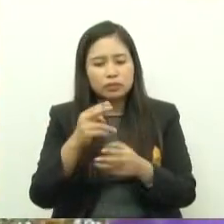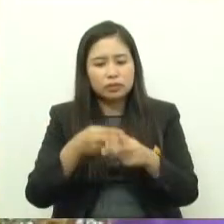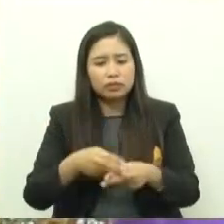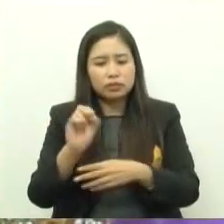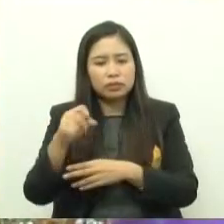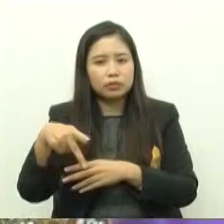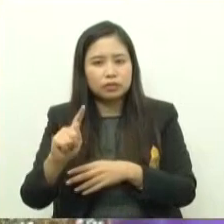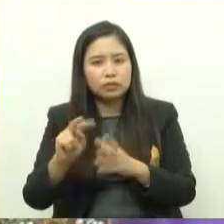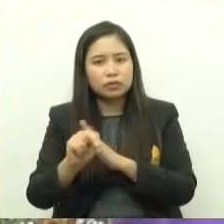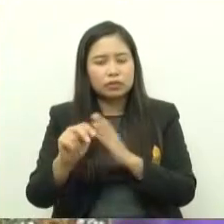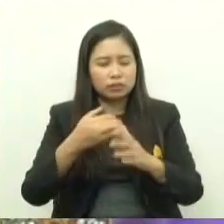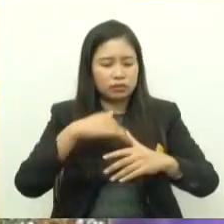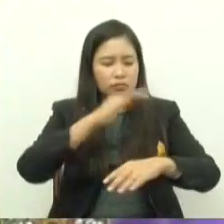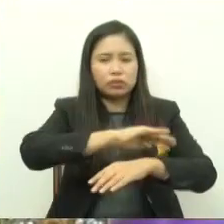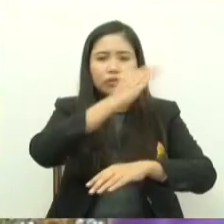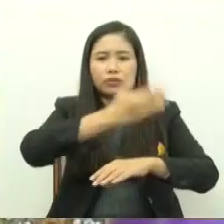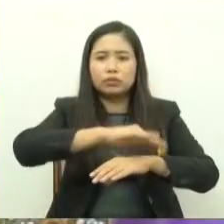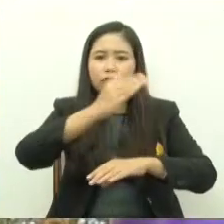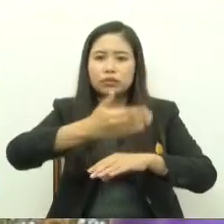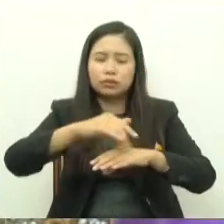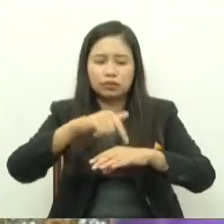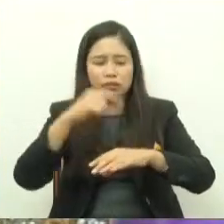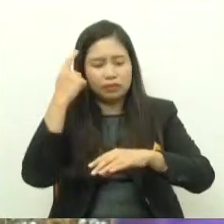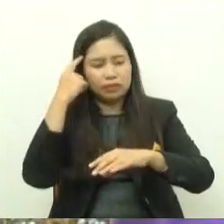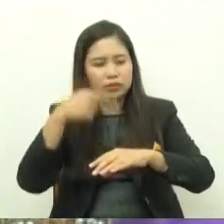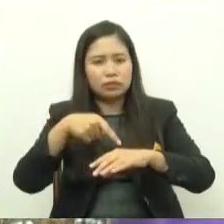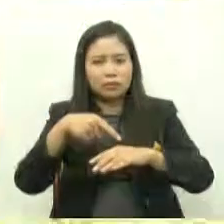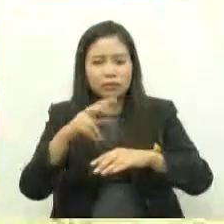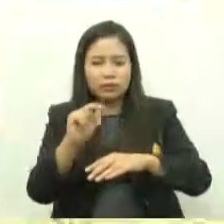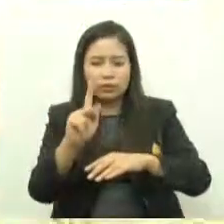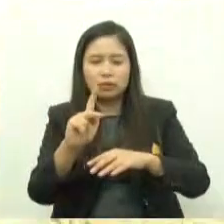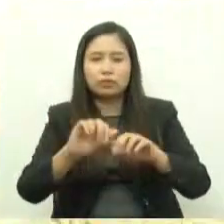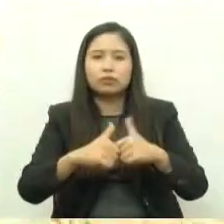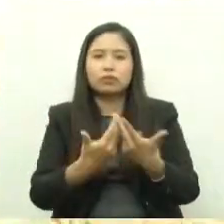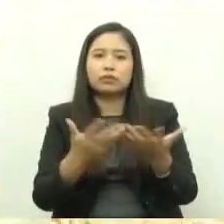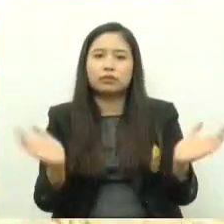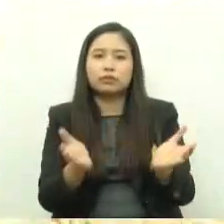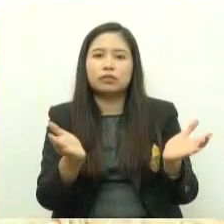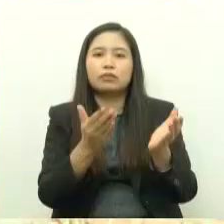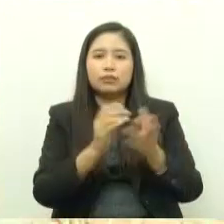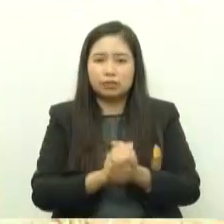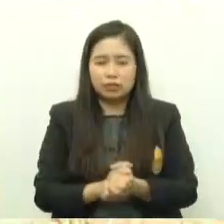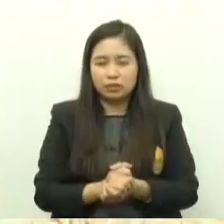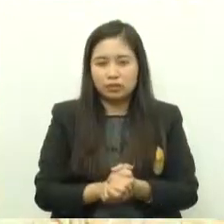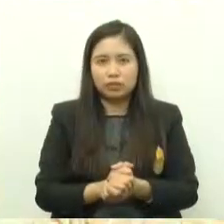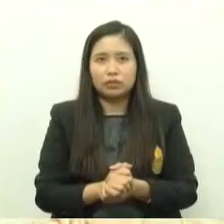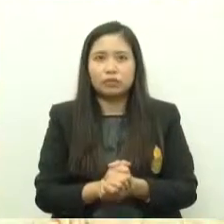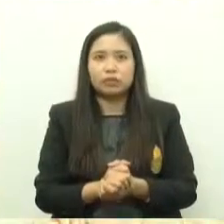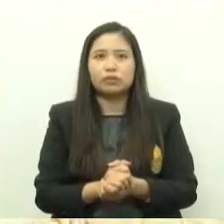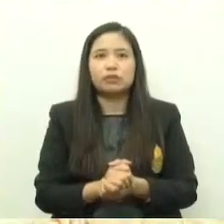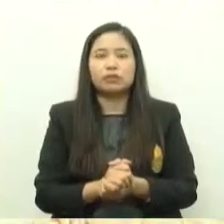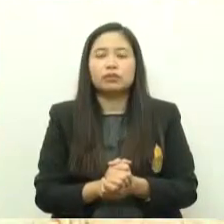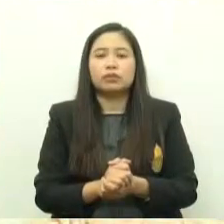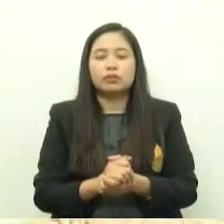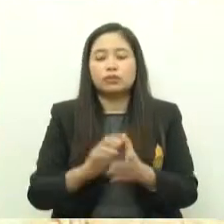เป็นเขตภูเขานะครับมีท่านมีนวัตกรรมอย่างไรค่ะเรียนท่านดรอัมพรพิสา